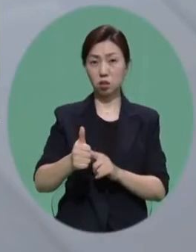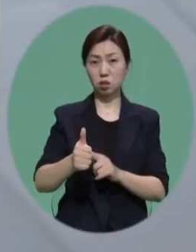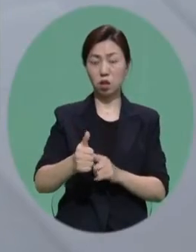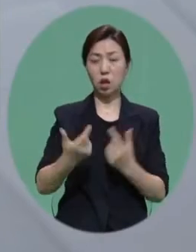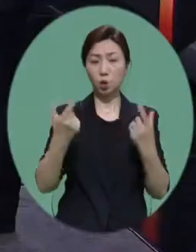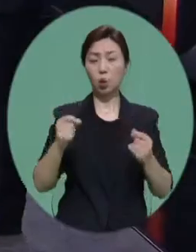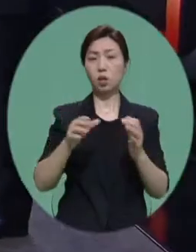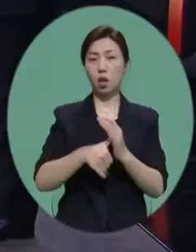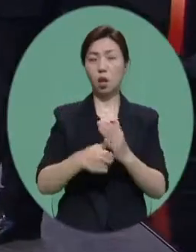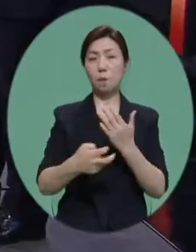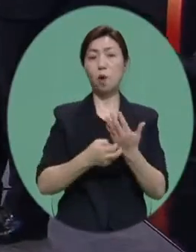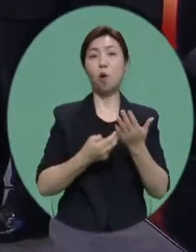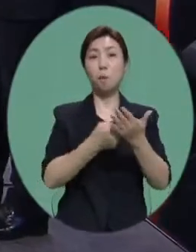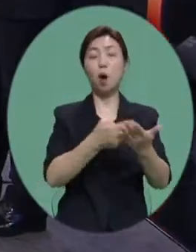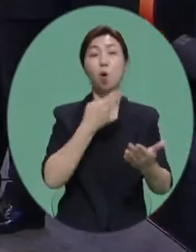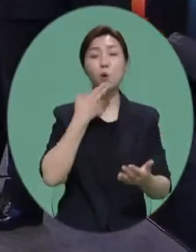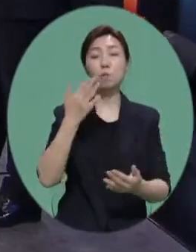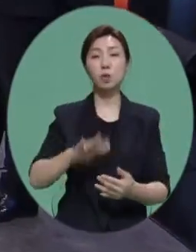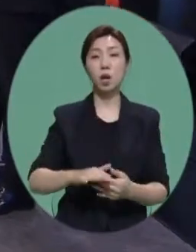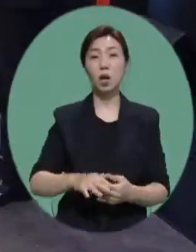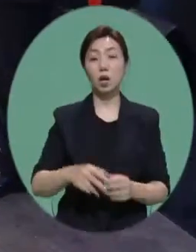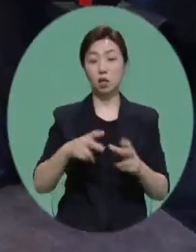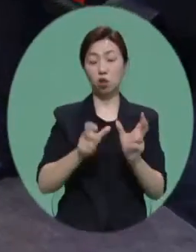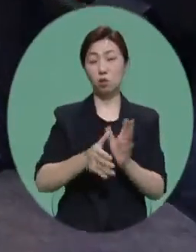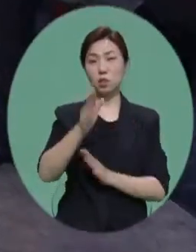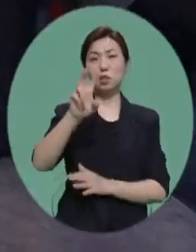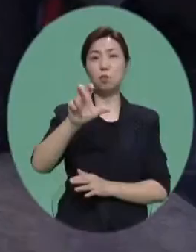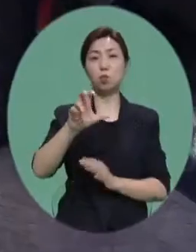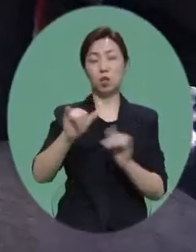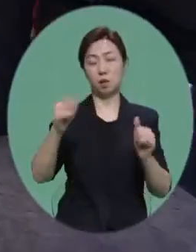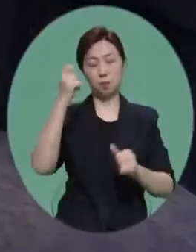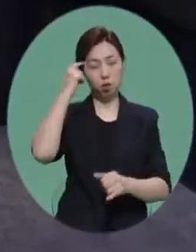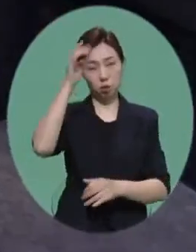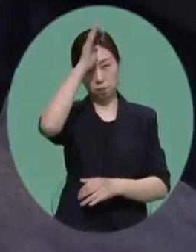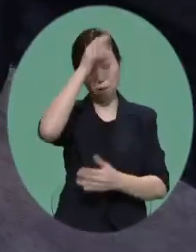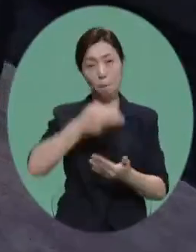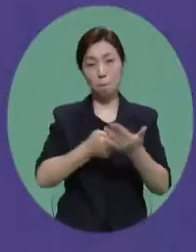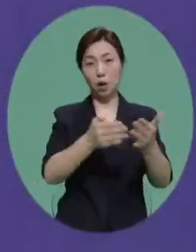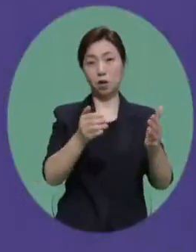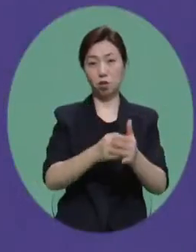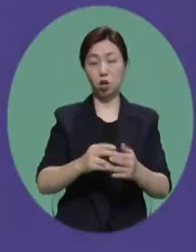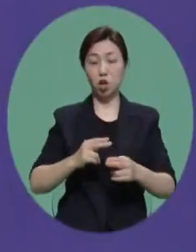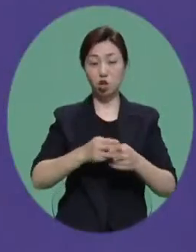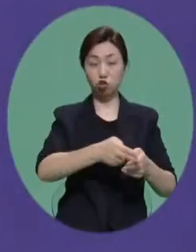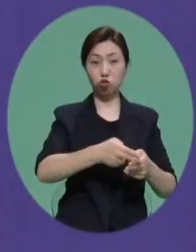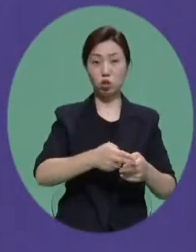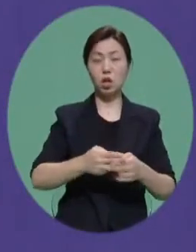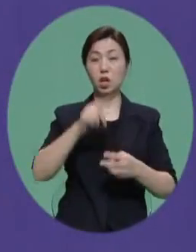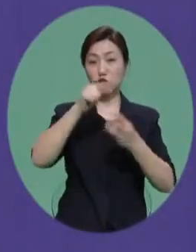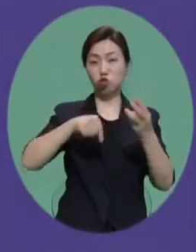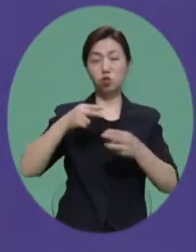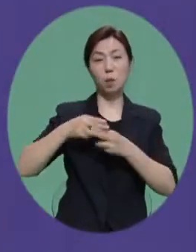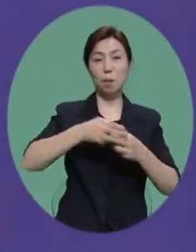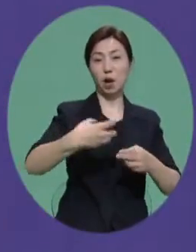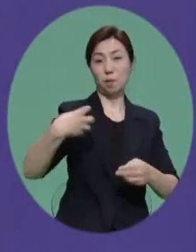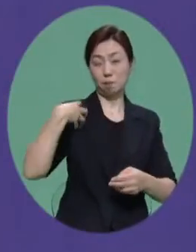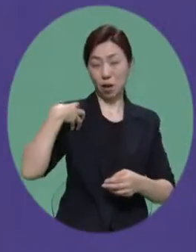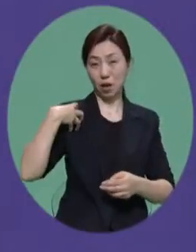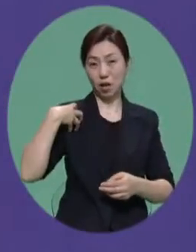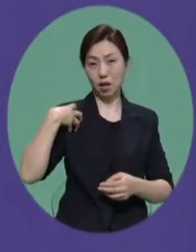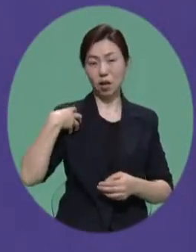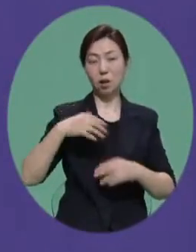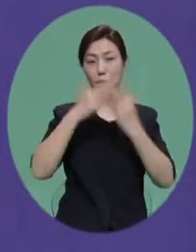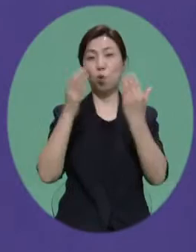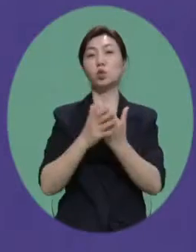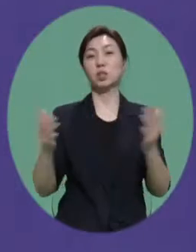25명 이란 입니다 유성현 후보의 주도권 토론 시간까지 들어 봤구요 이렇게 해서 사회 분야에 대한